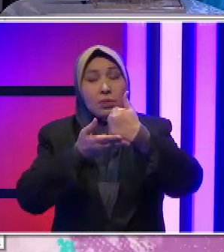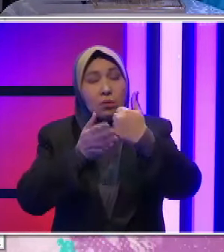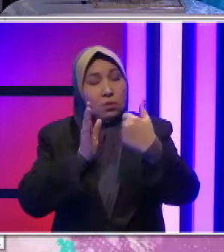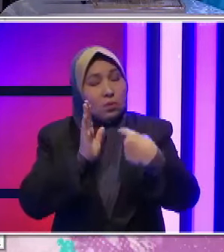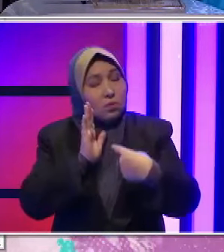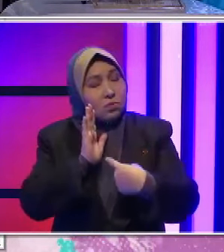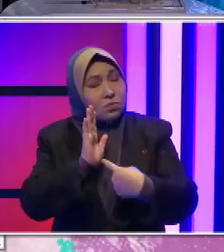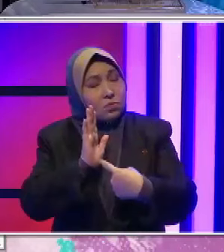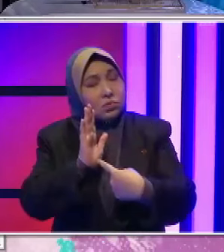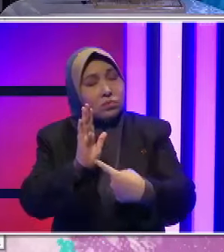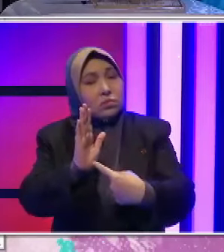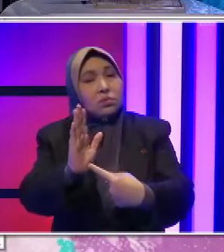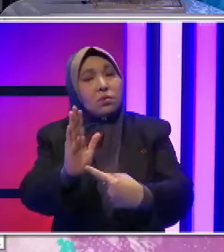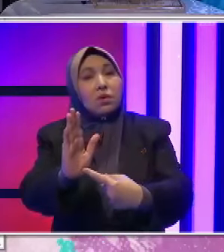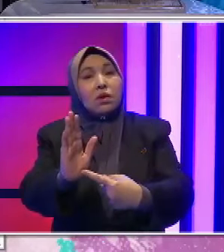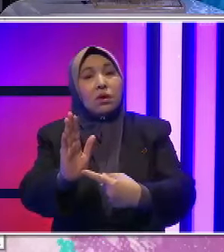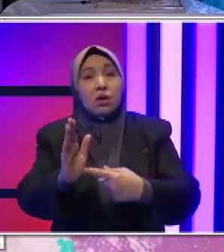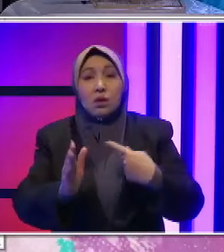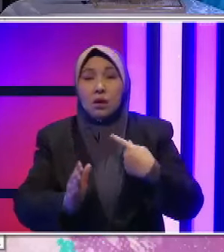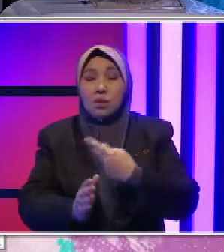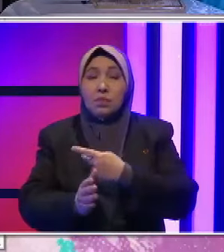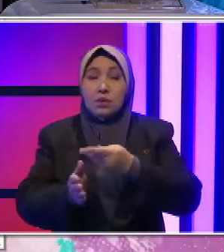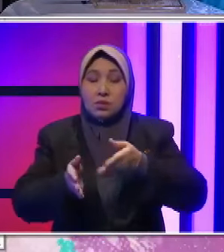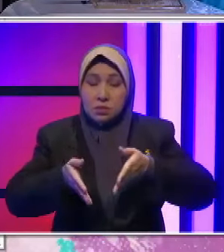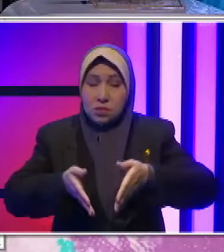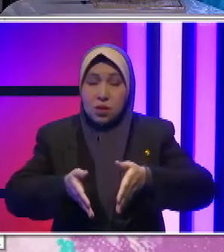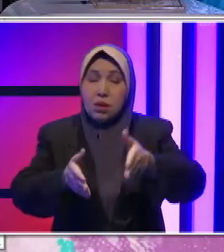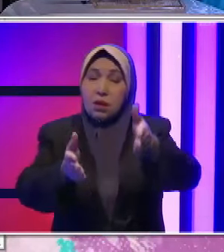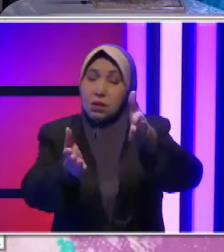Hai ihdinashirotolmustakim